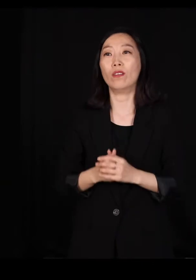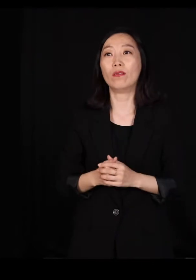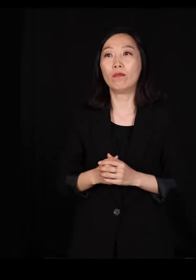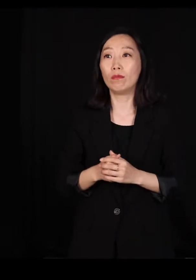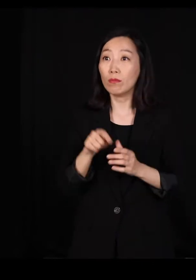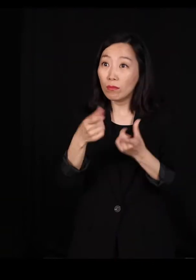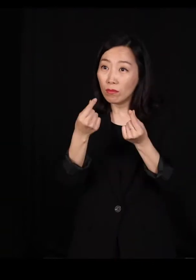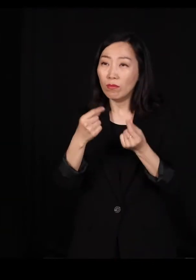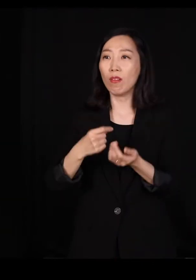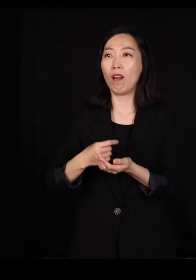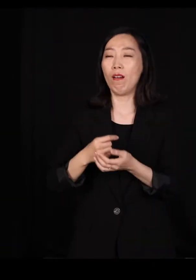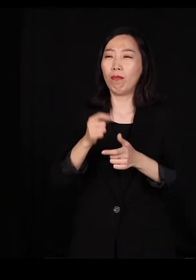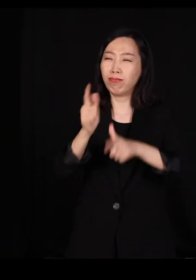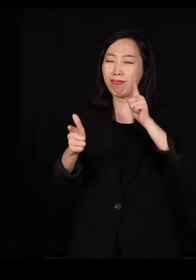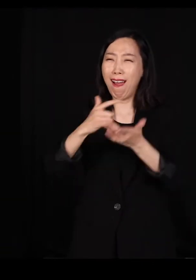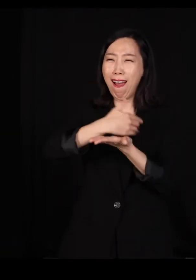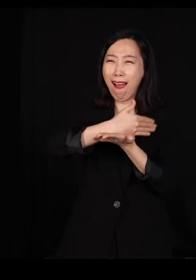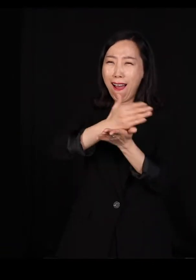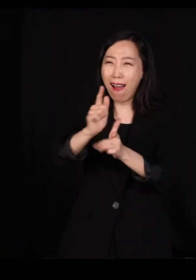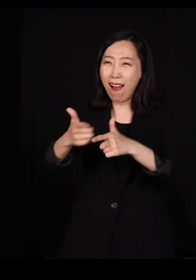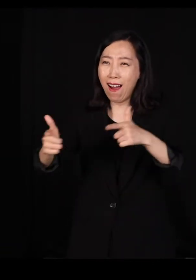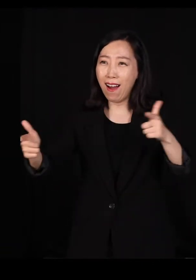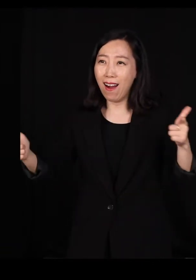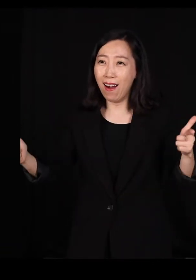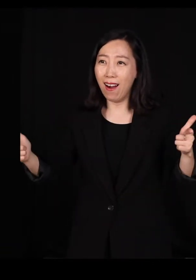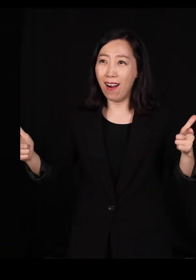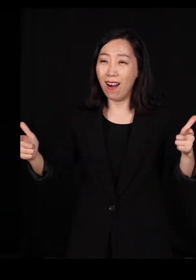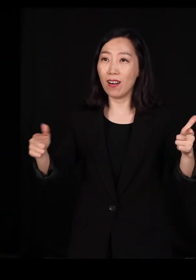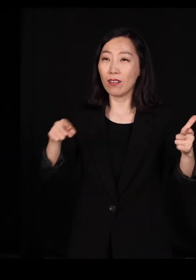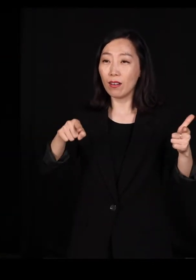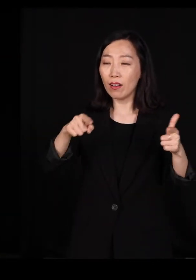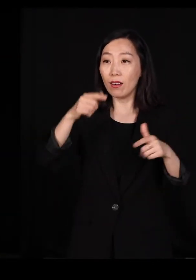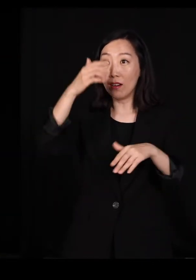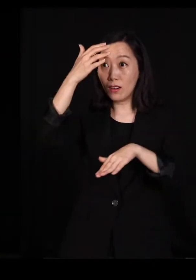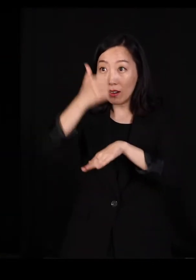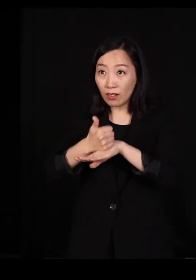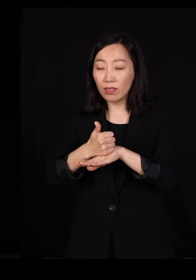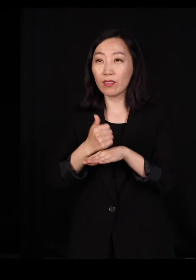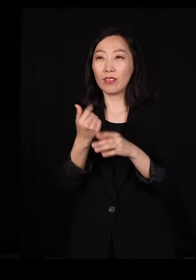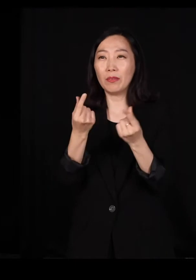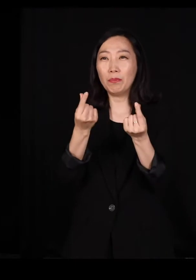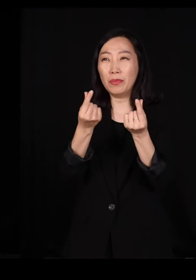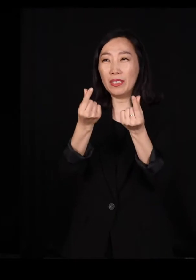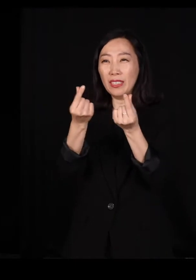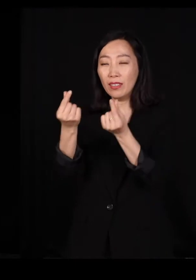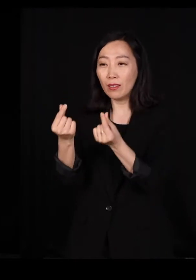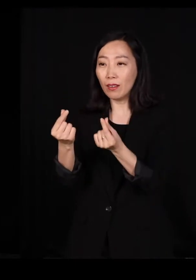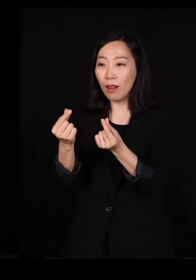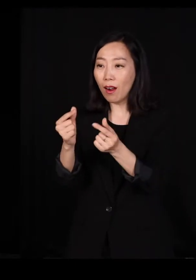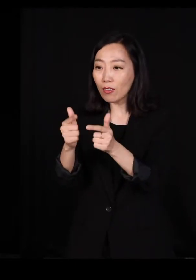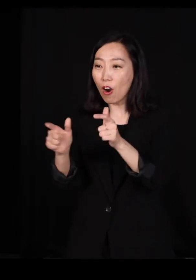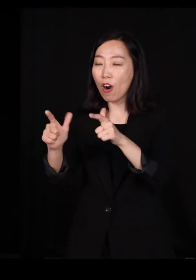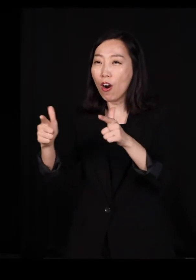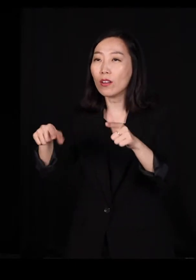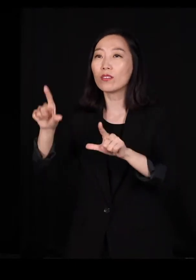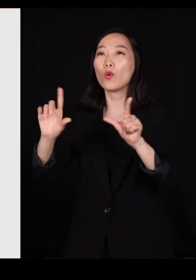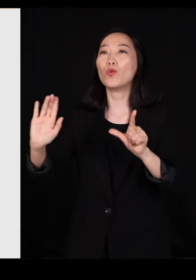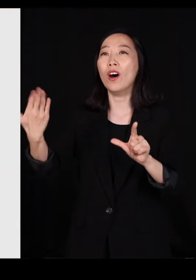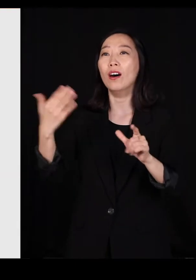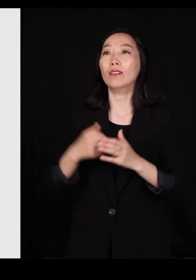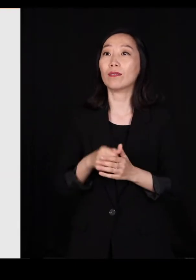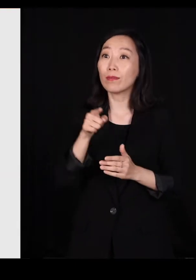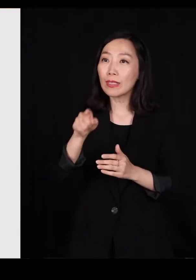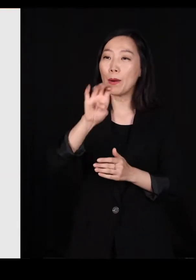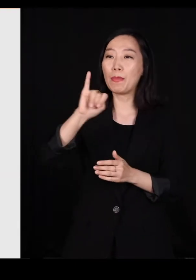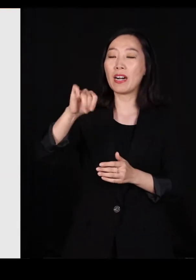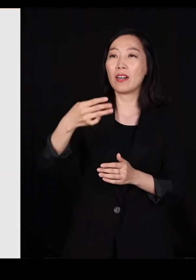그것이 이렇게 다양해진 시대일수록 더하다는 그런 여러 가지 관찰 결과가 있습니다. 그것을 가리켜서